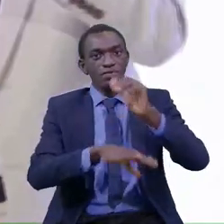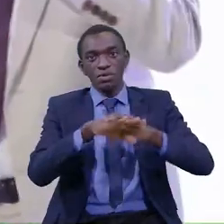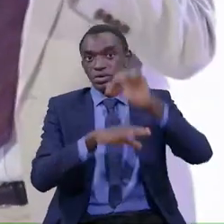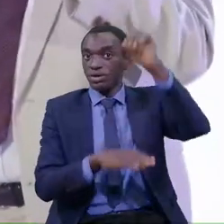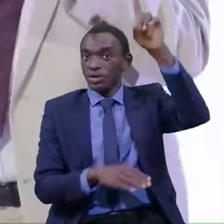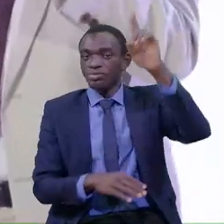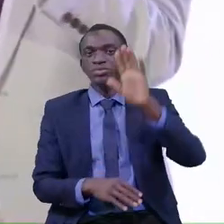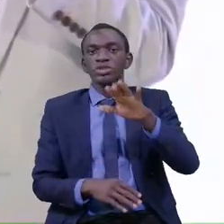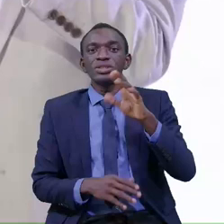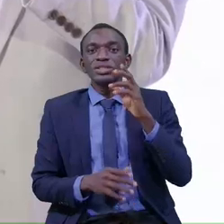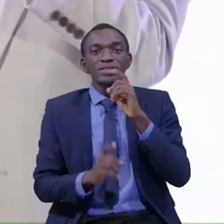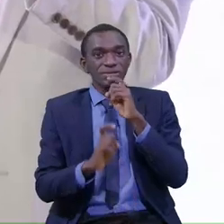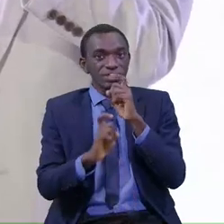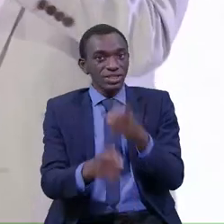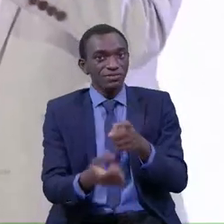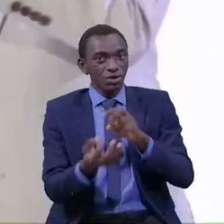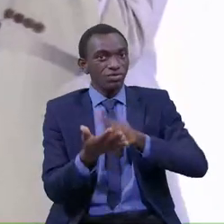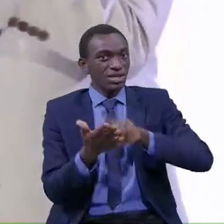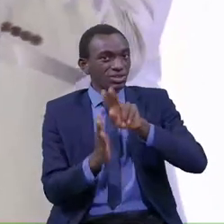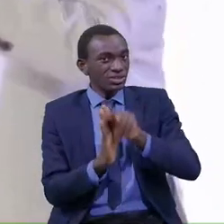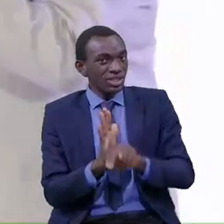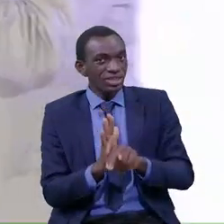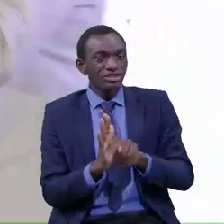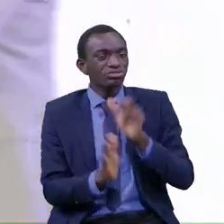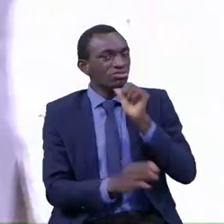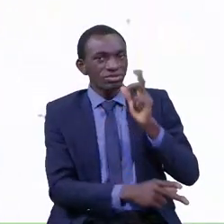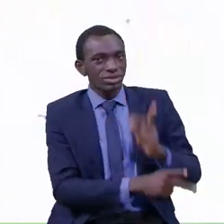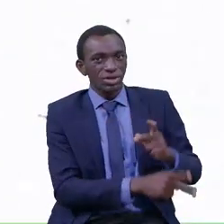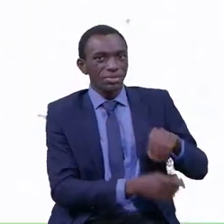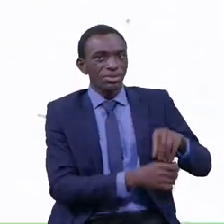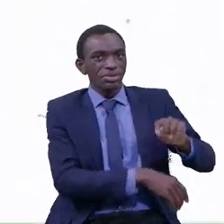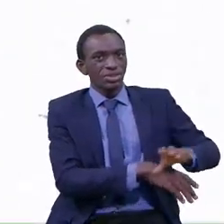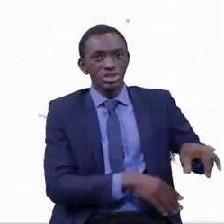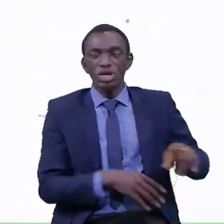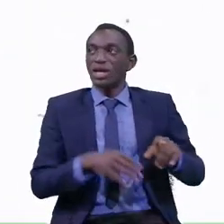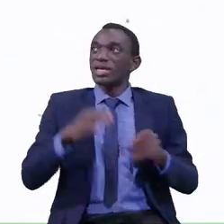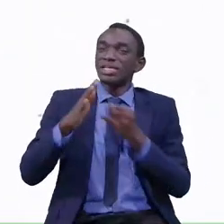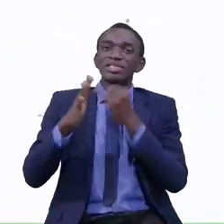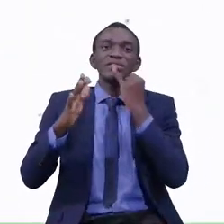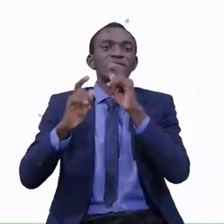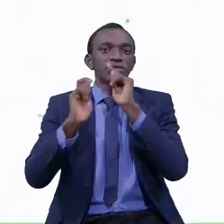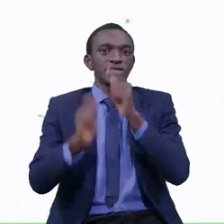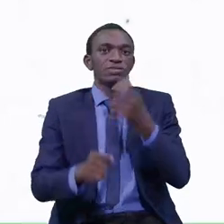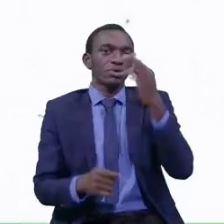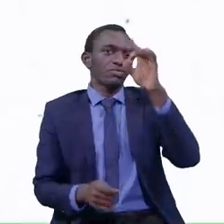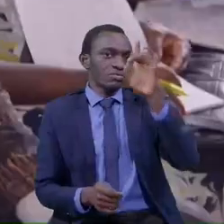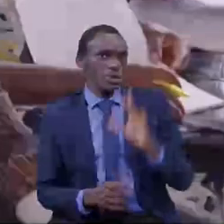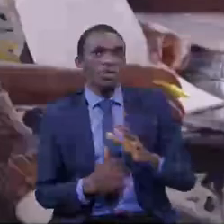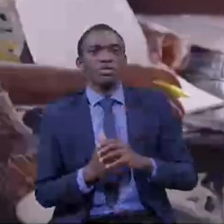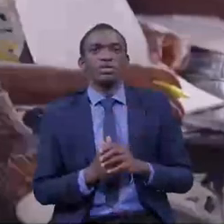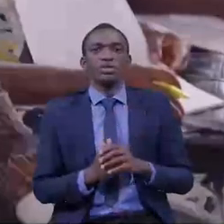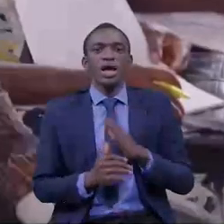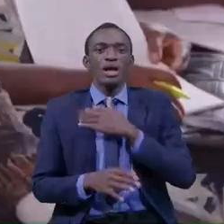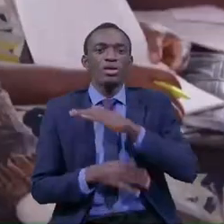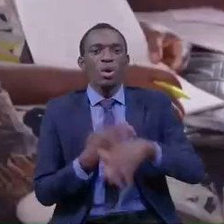don de justice. Nous avons le don du salut. Nous avons le don de la justice. Et dit, ceux